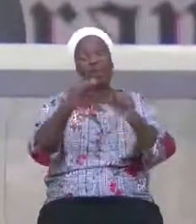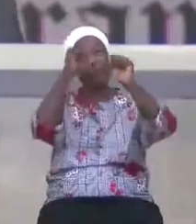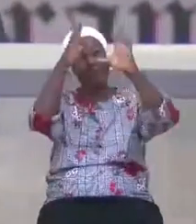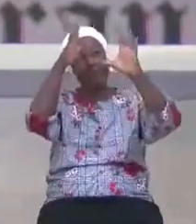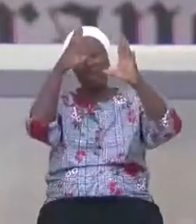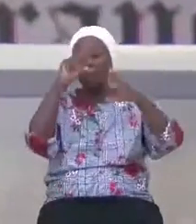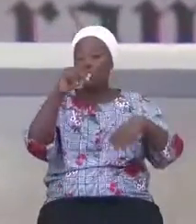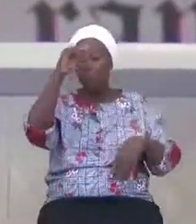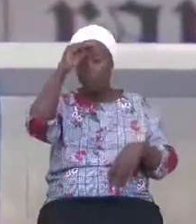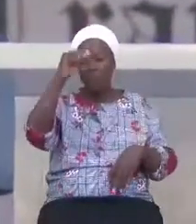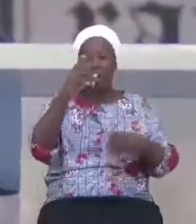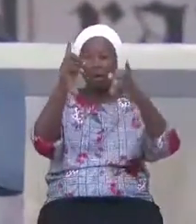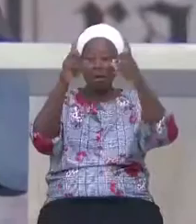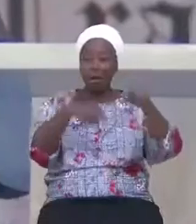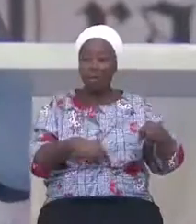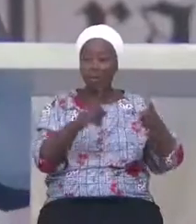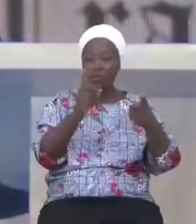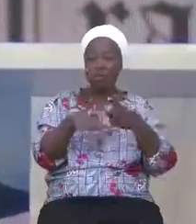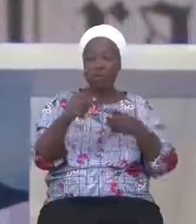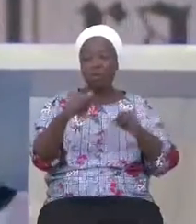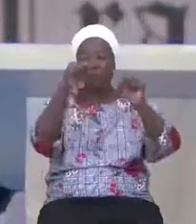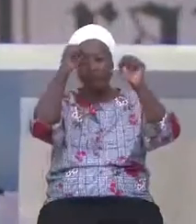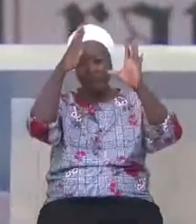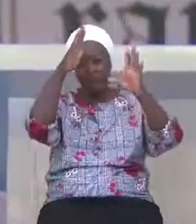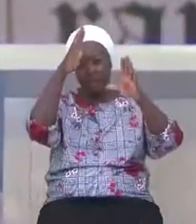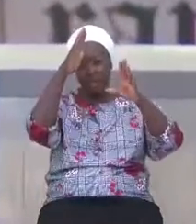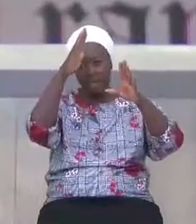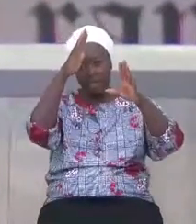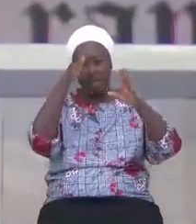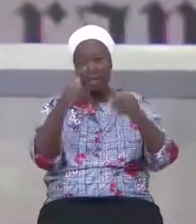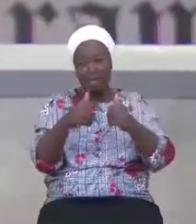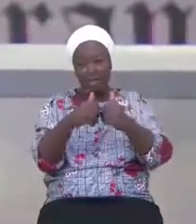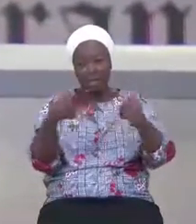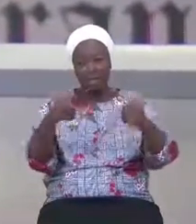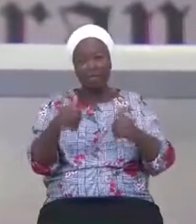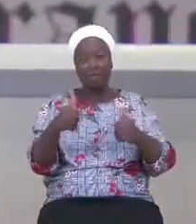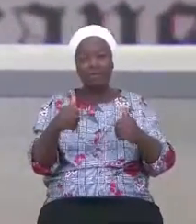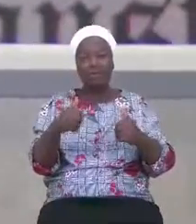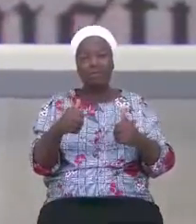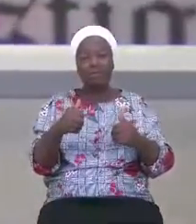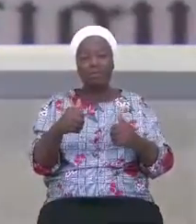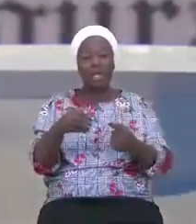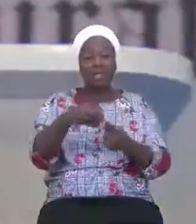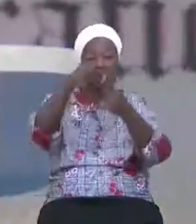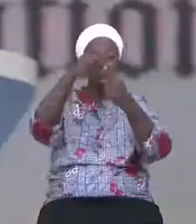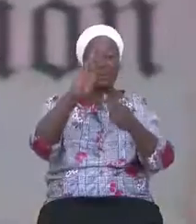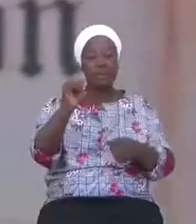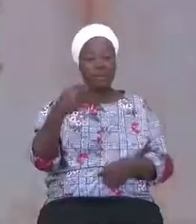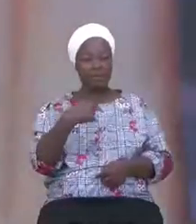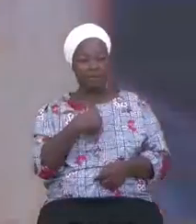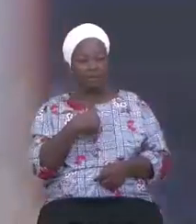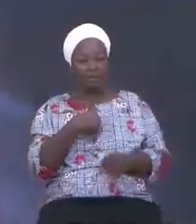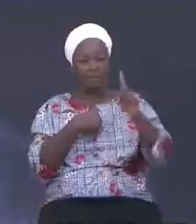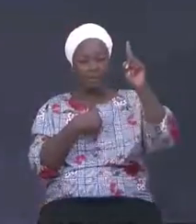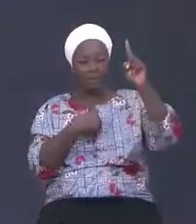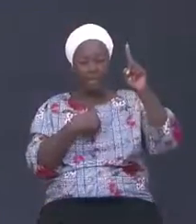Père. Nul ne vient au Père que par moi. Tout ce dont il parle,